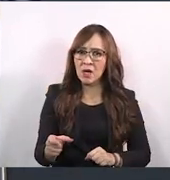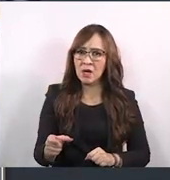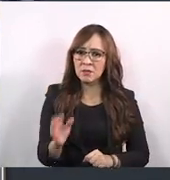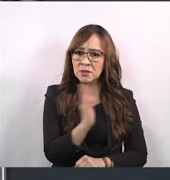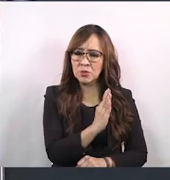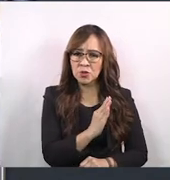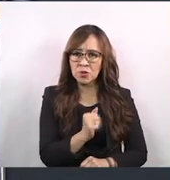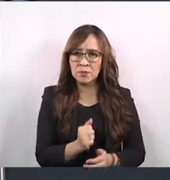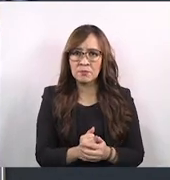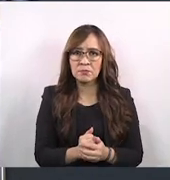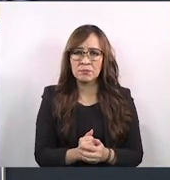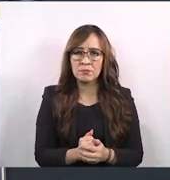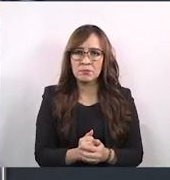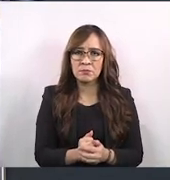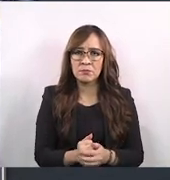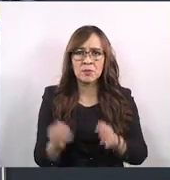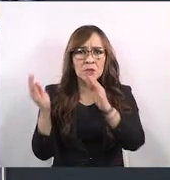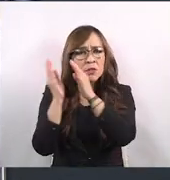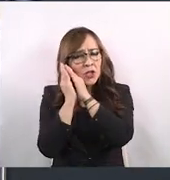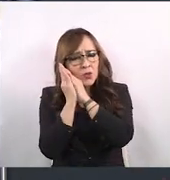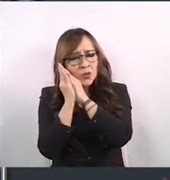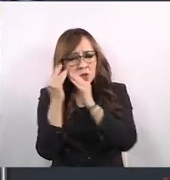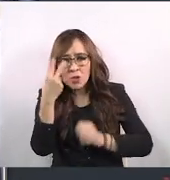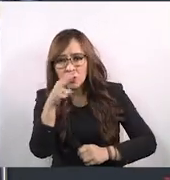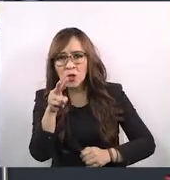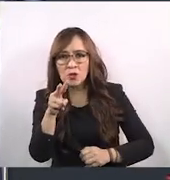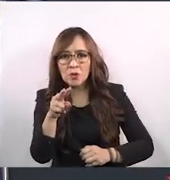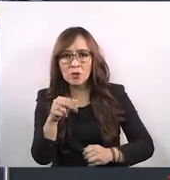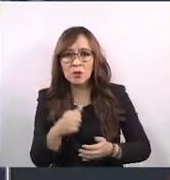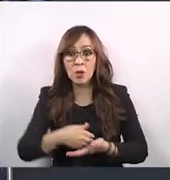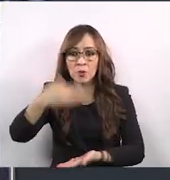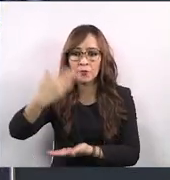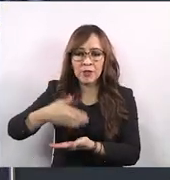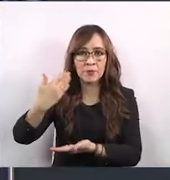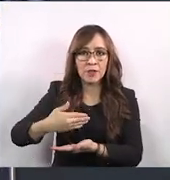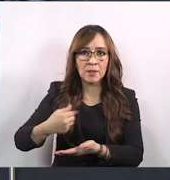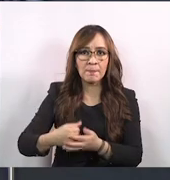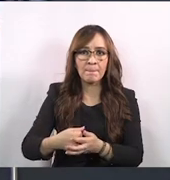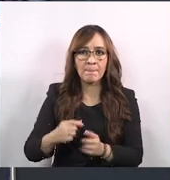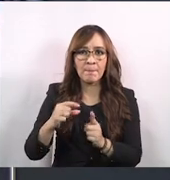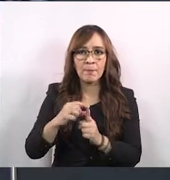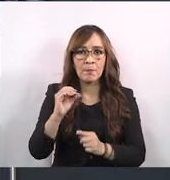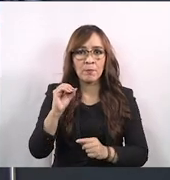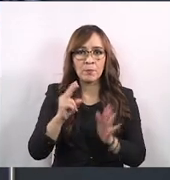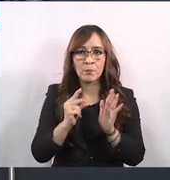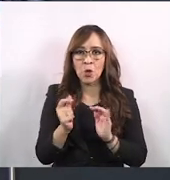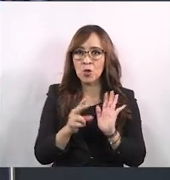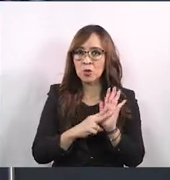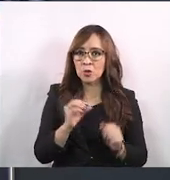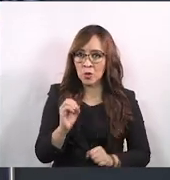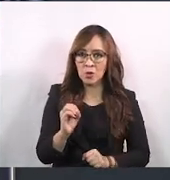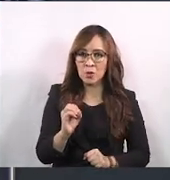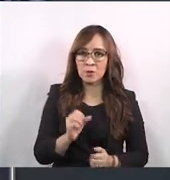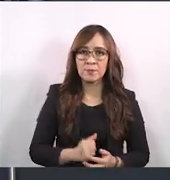sebelum tidur masturbasi nonton tayangan-tayangan cabul ada banyak orang yang nyaman pulang kantor